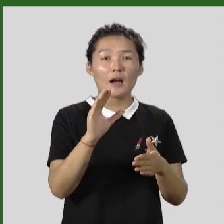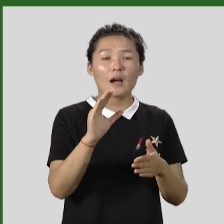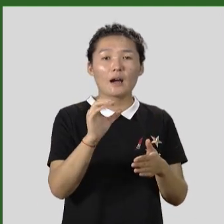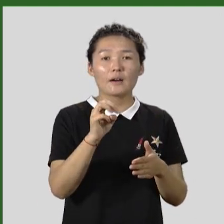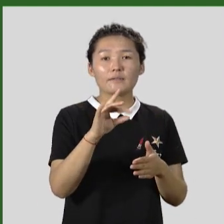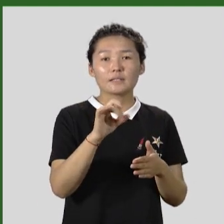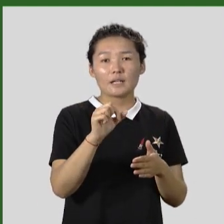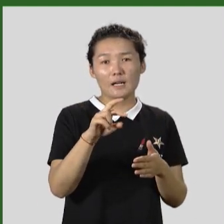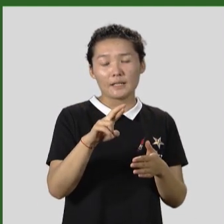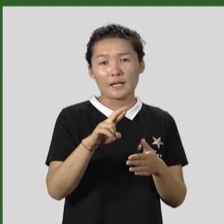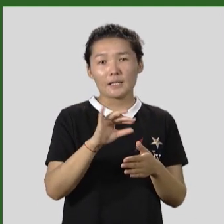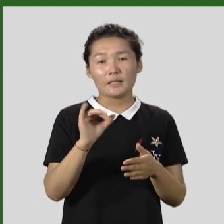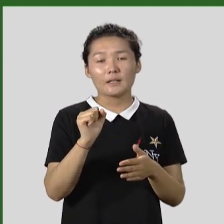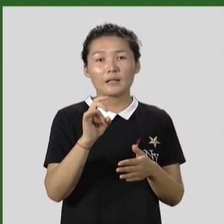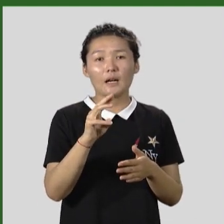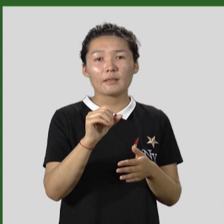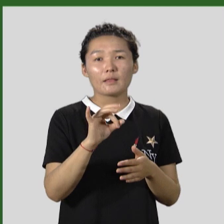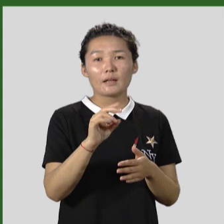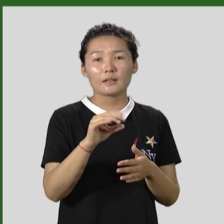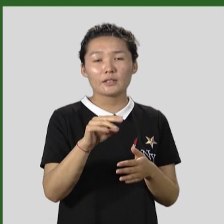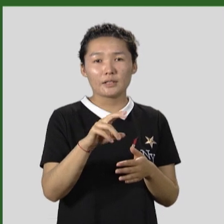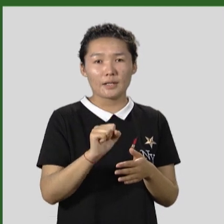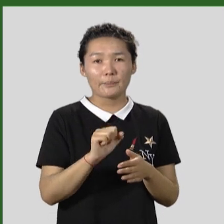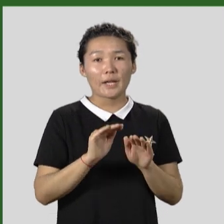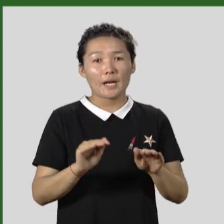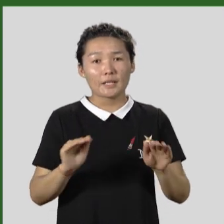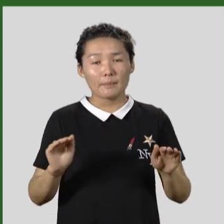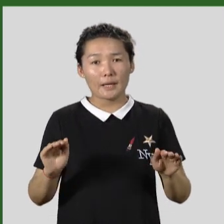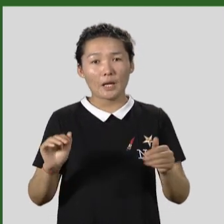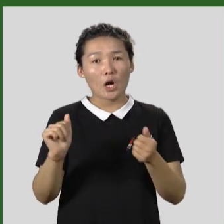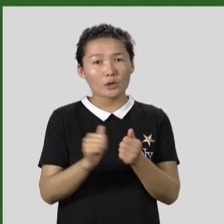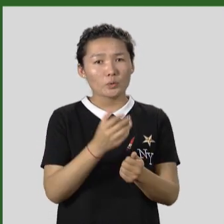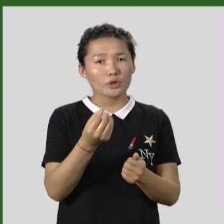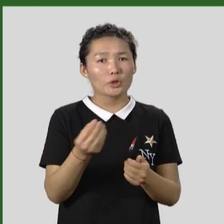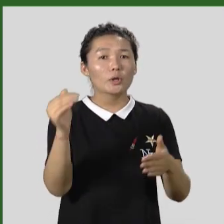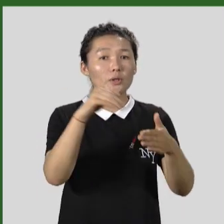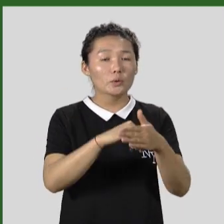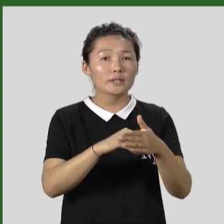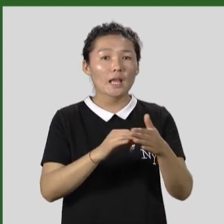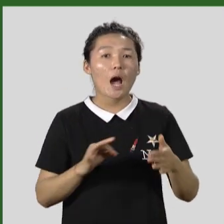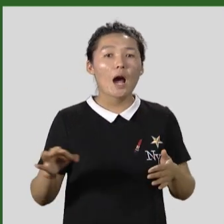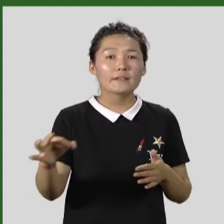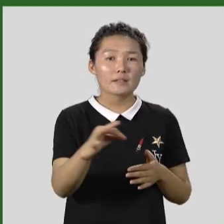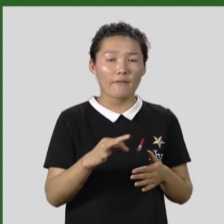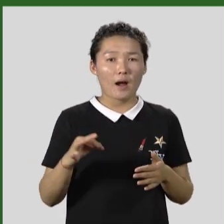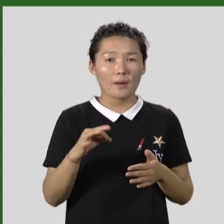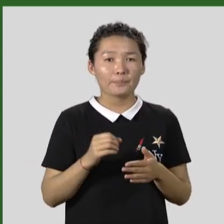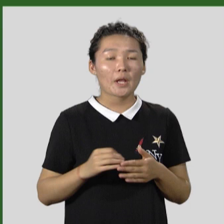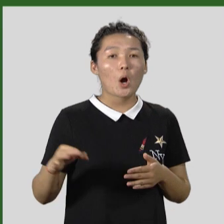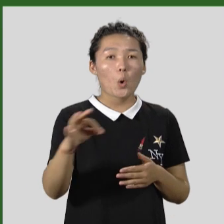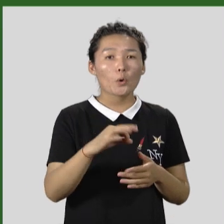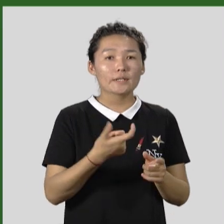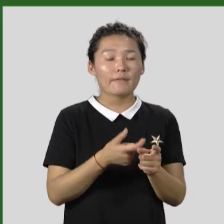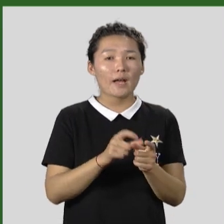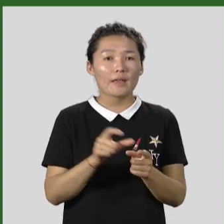Антарктида. Ребята, к суше еще относят и острова. Остров – это часть